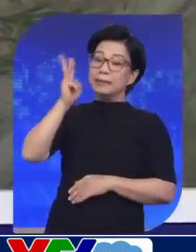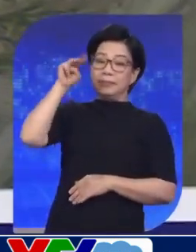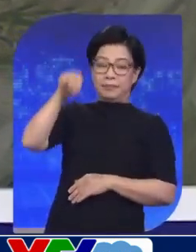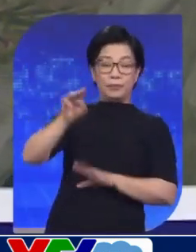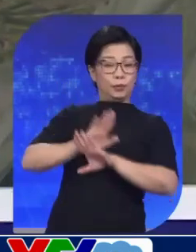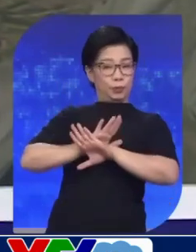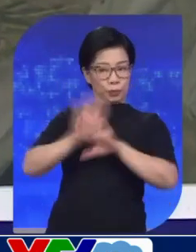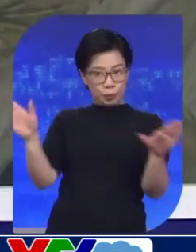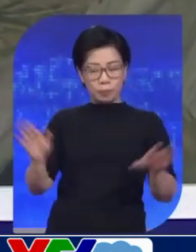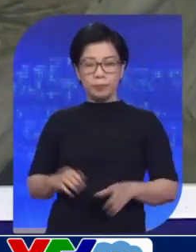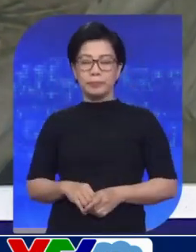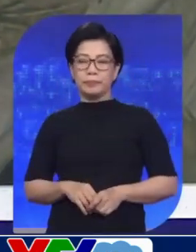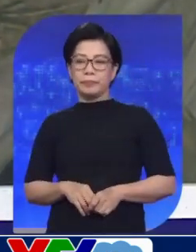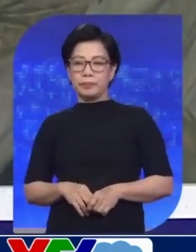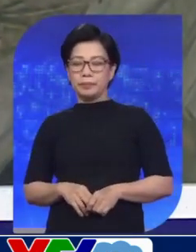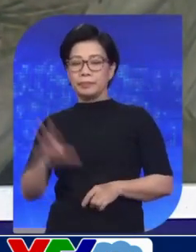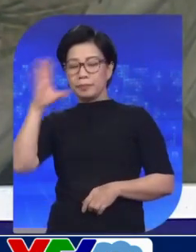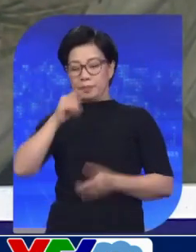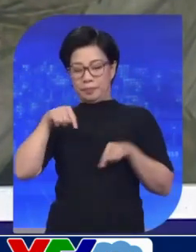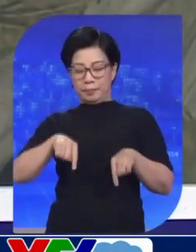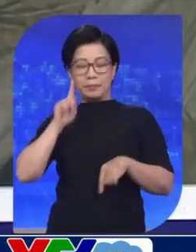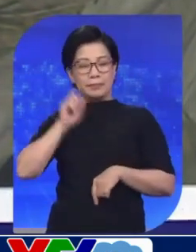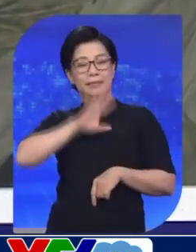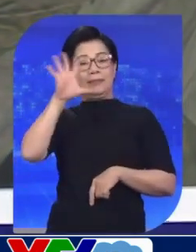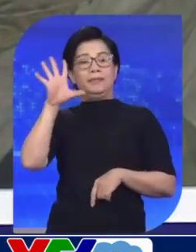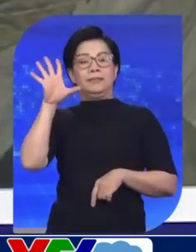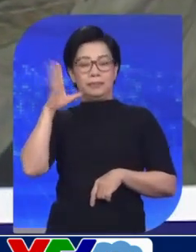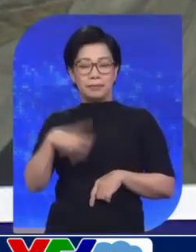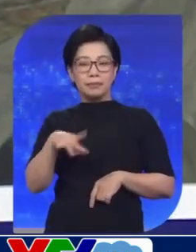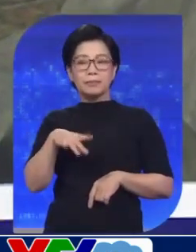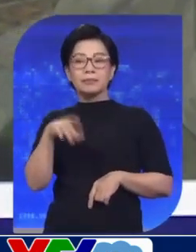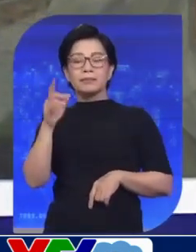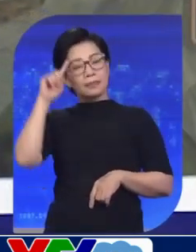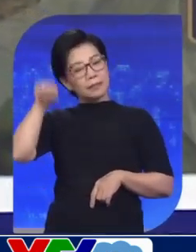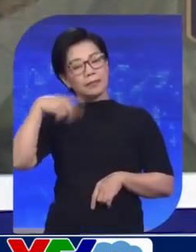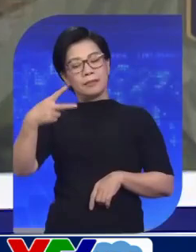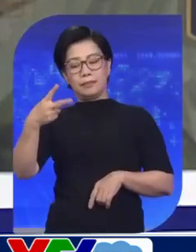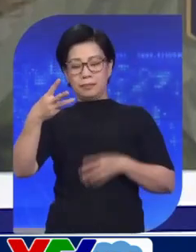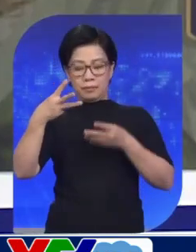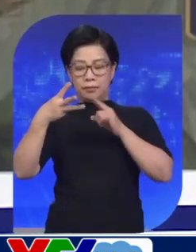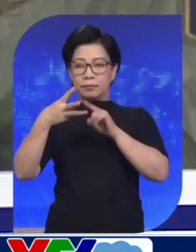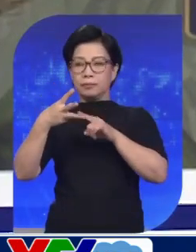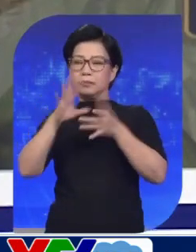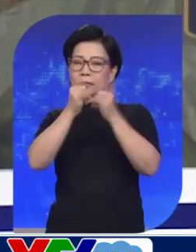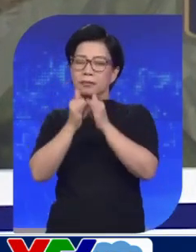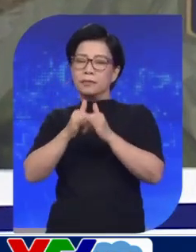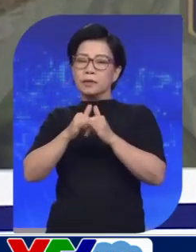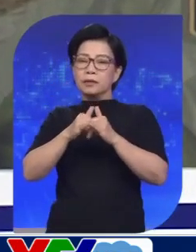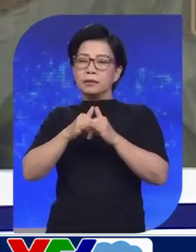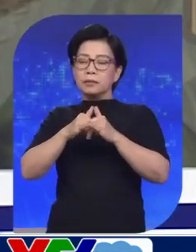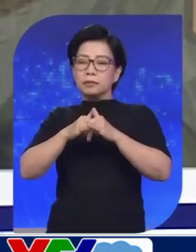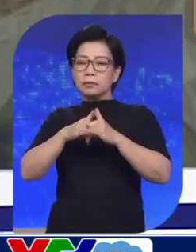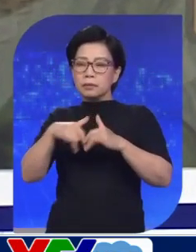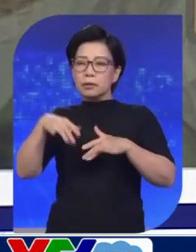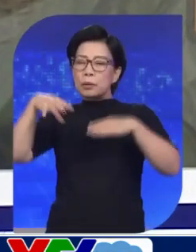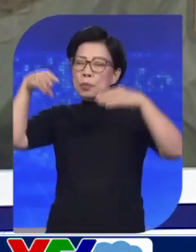thôi. Đó là vào đêm ngày hôm nay và sáng sớm ngày mai. Còn sang đến 2 ngày sau đó thì khả năng xảy ra sương muối lại ở mức thấp, bởi